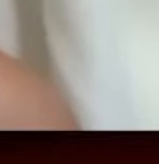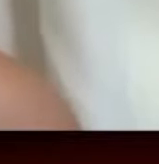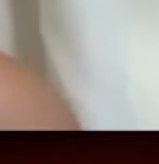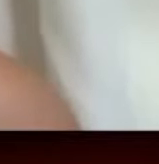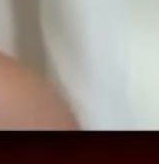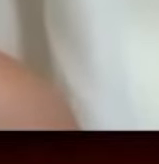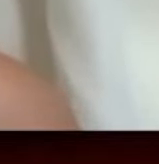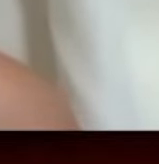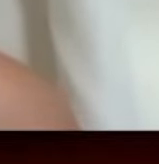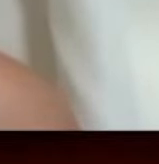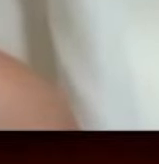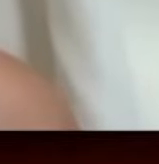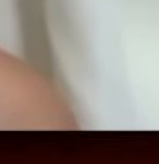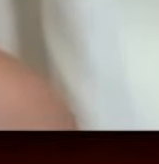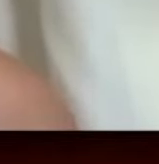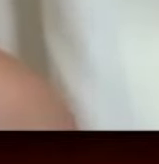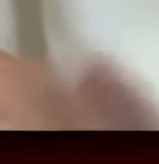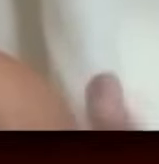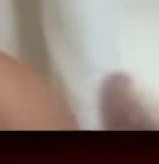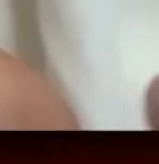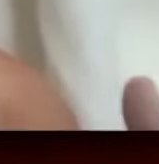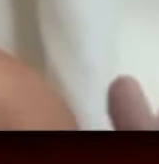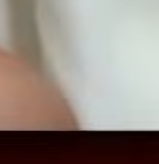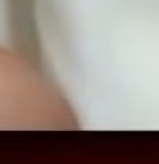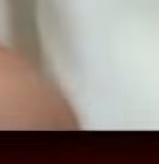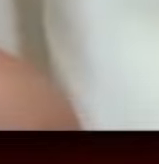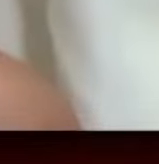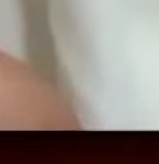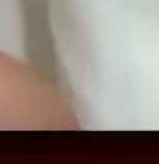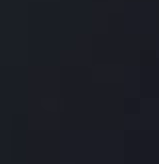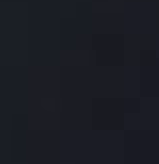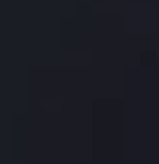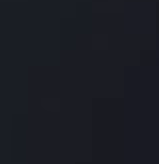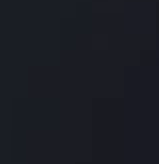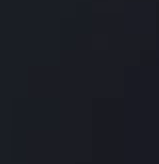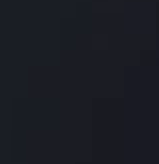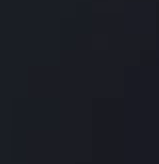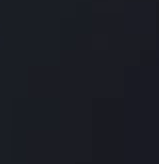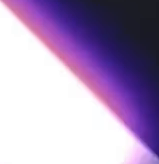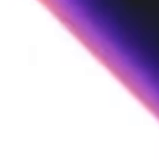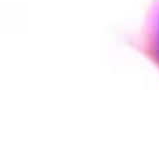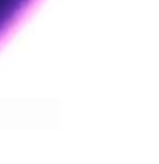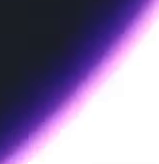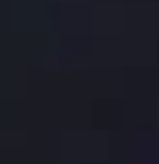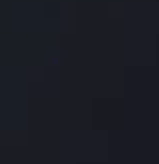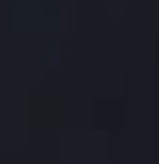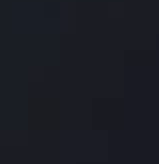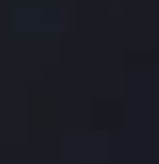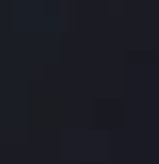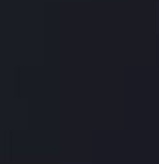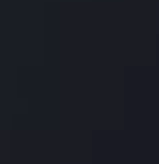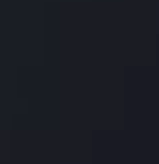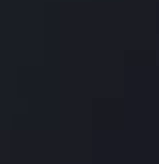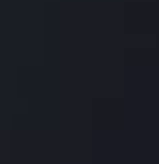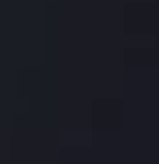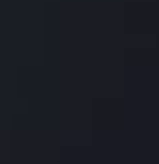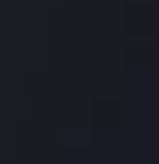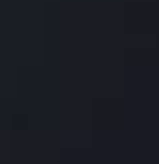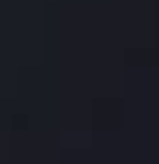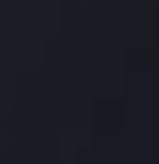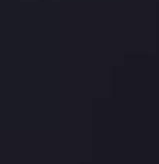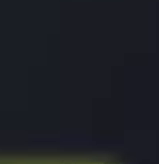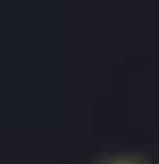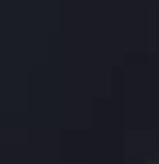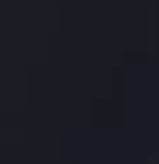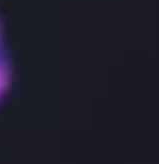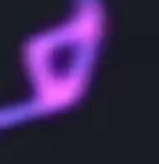within the standards of internationally accepted accounting standards. Ang audit opinion ay mga audit reports na